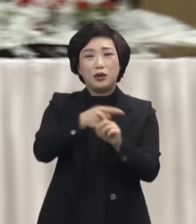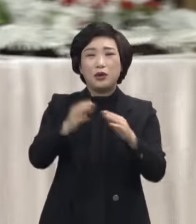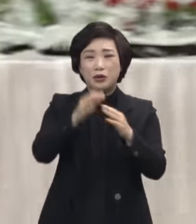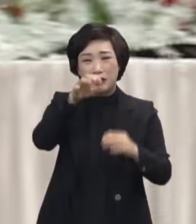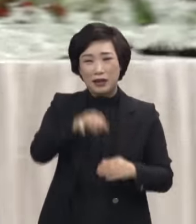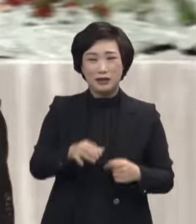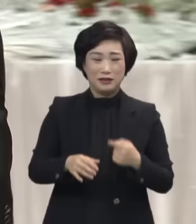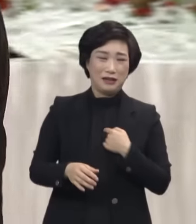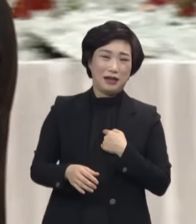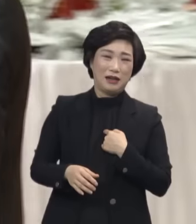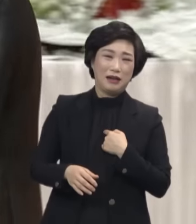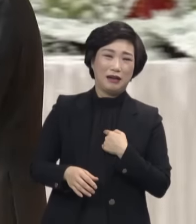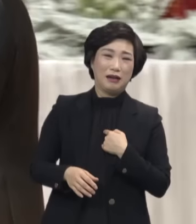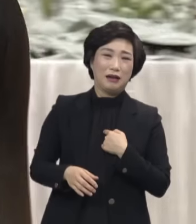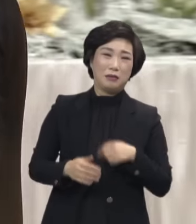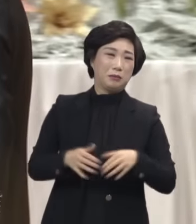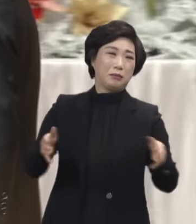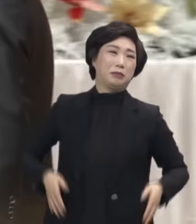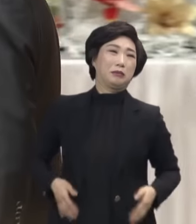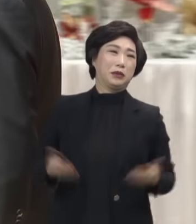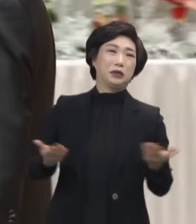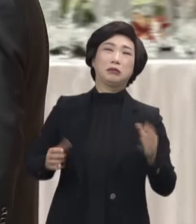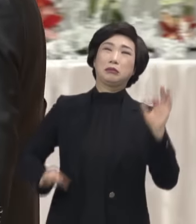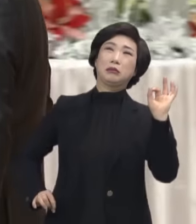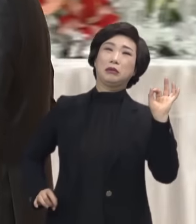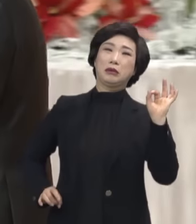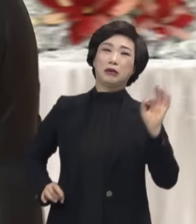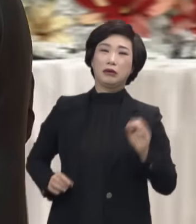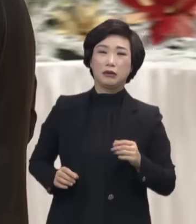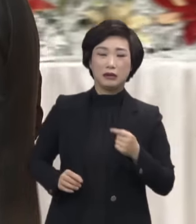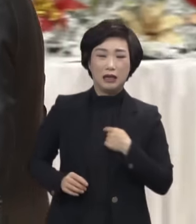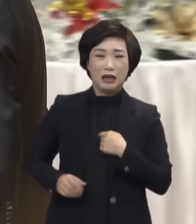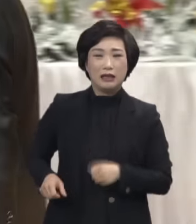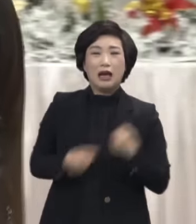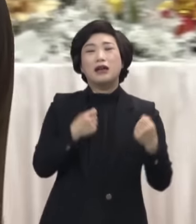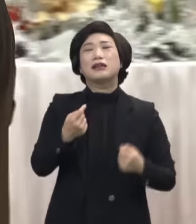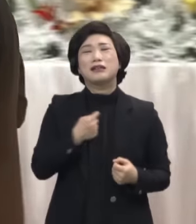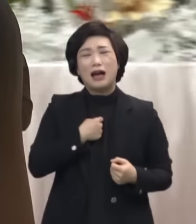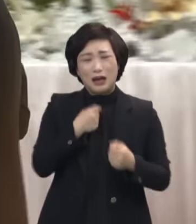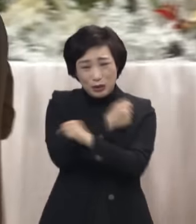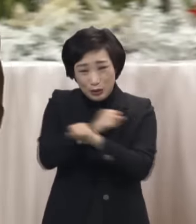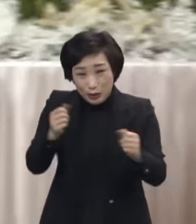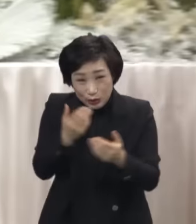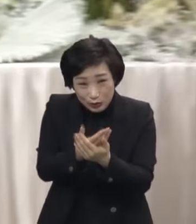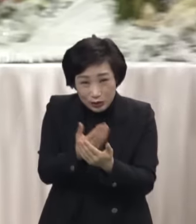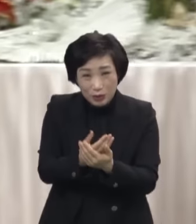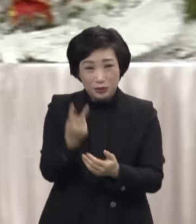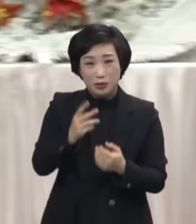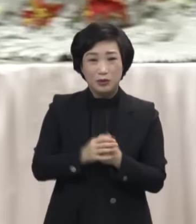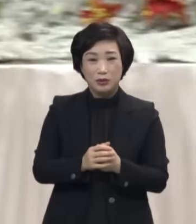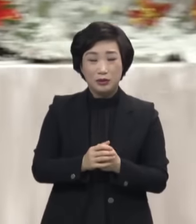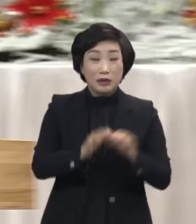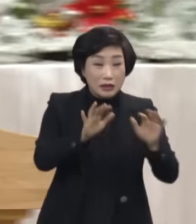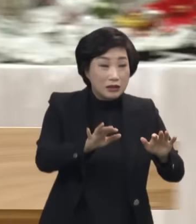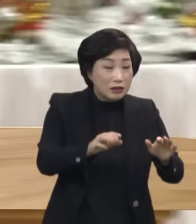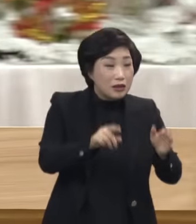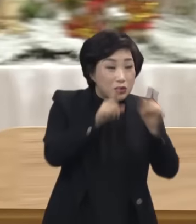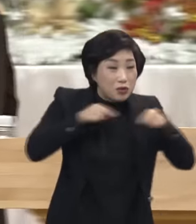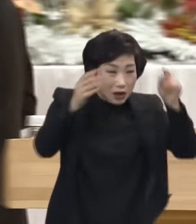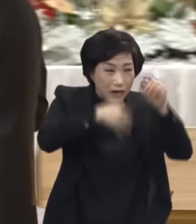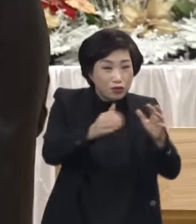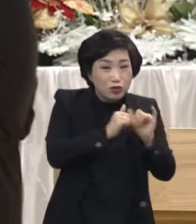안에서 아무런 일도 하지 못한 게으른 나를 용서해 주세요. 저 세상에 지옥 가는